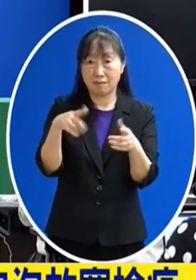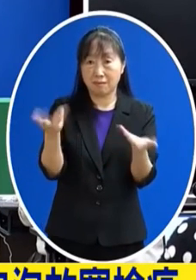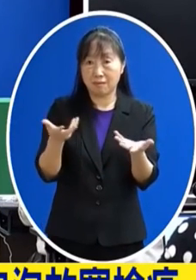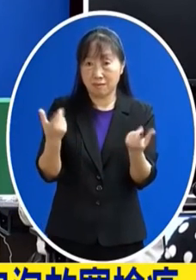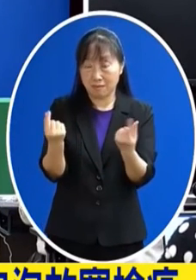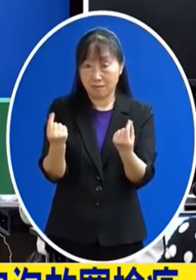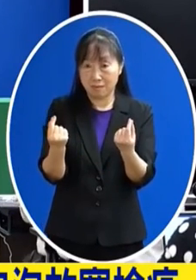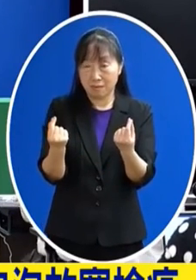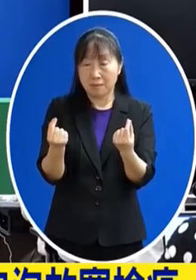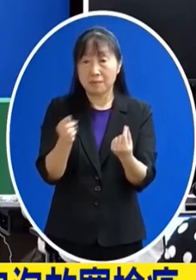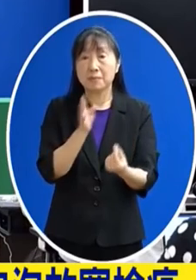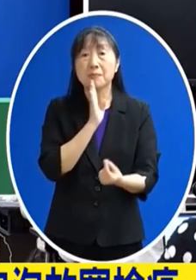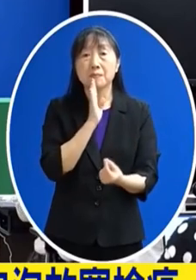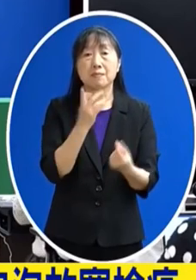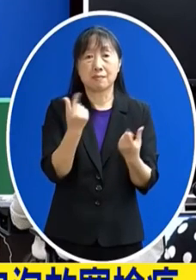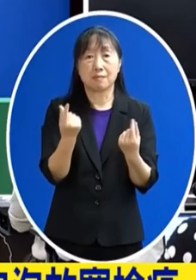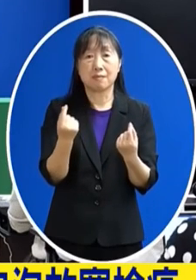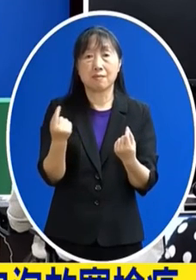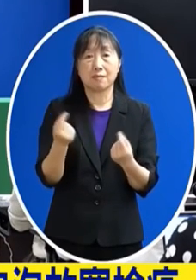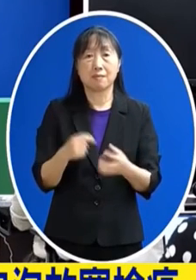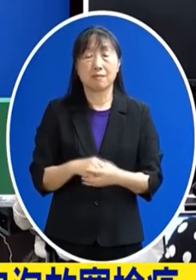一样一样，